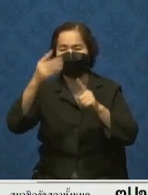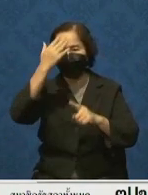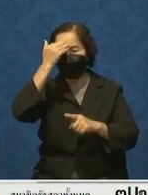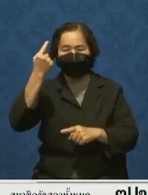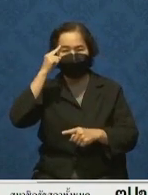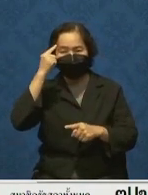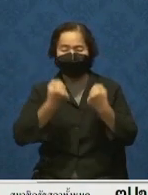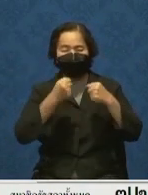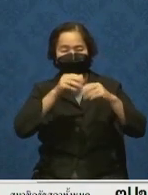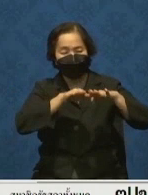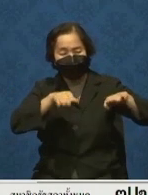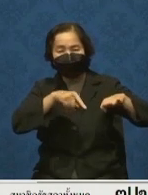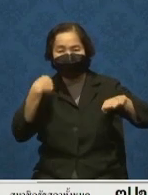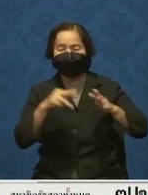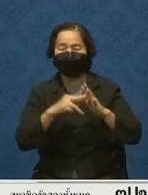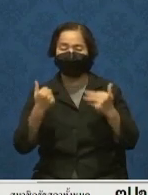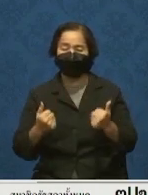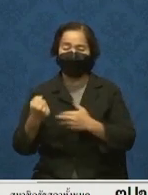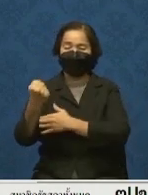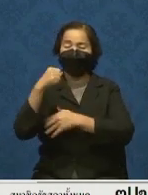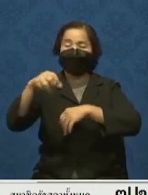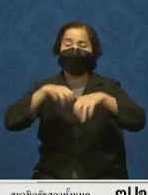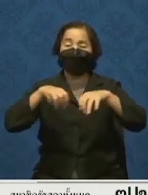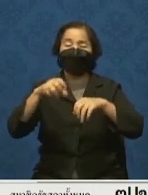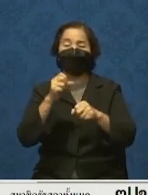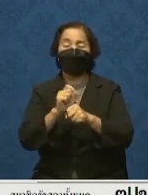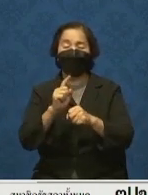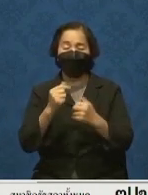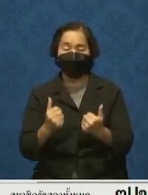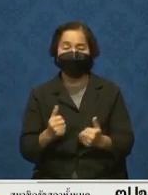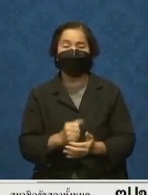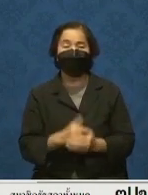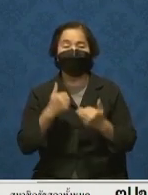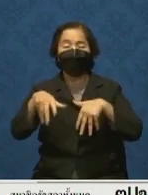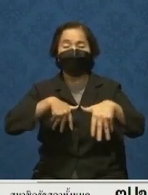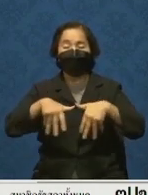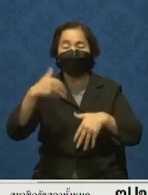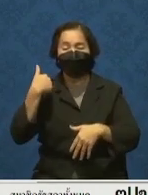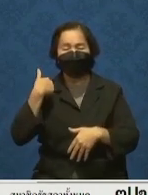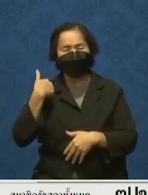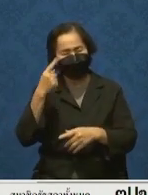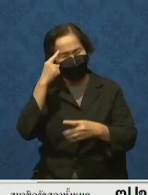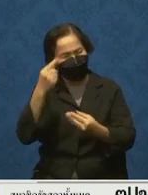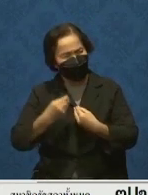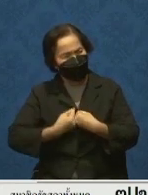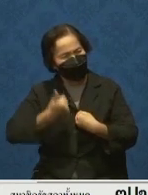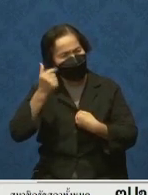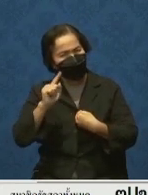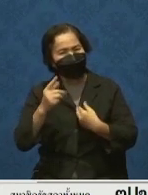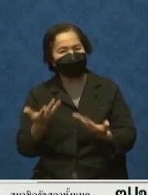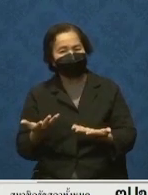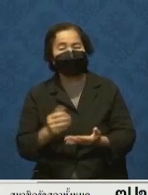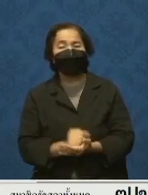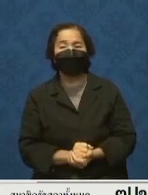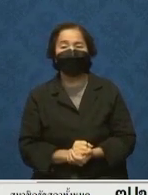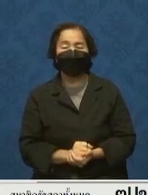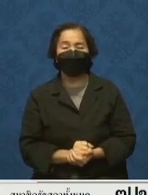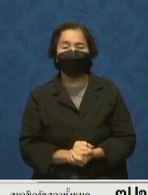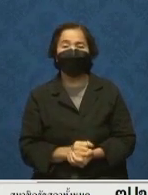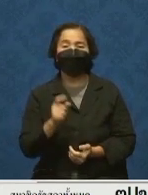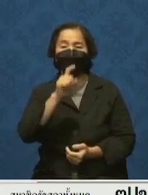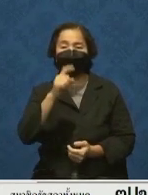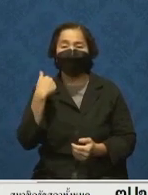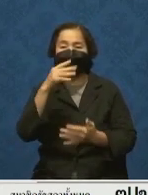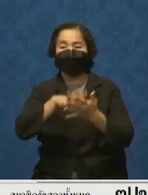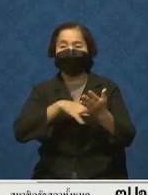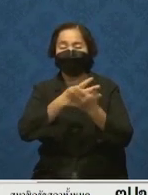อง